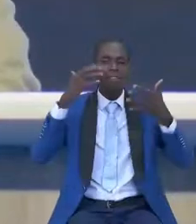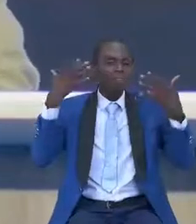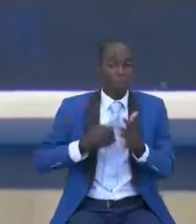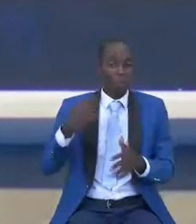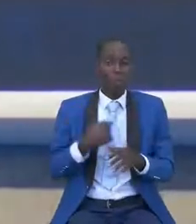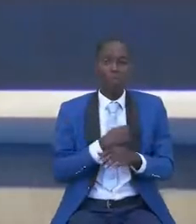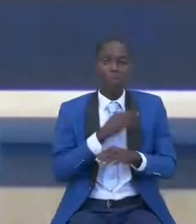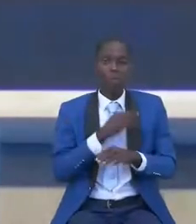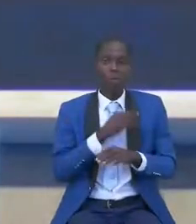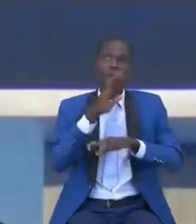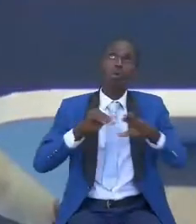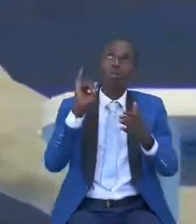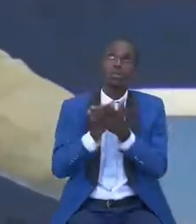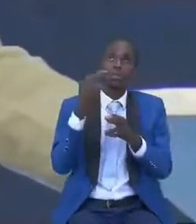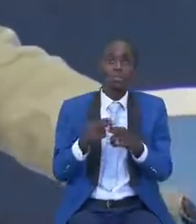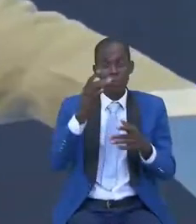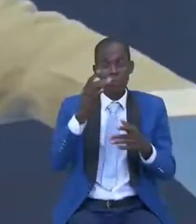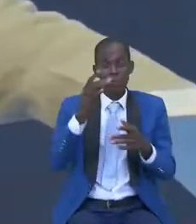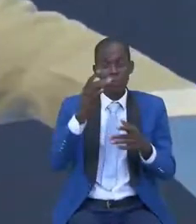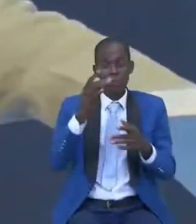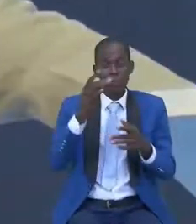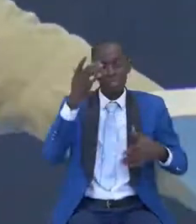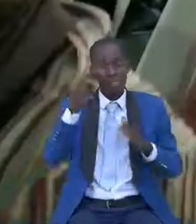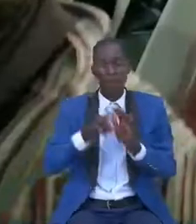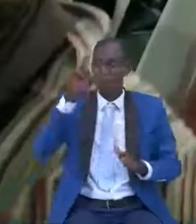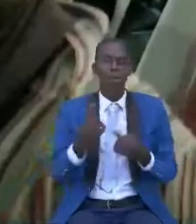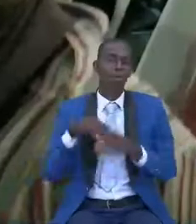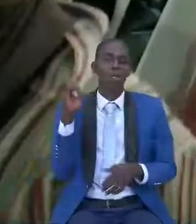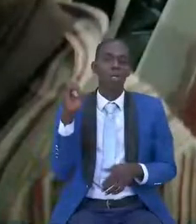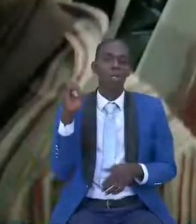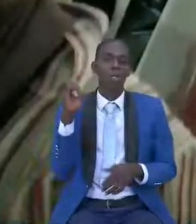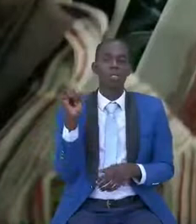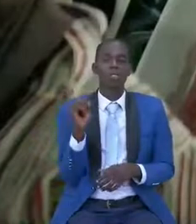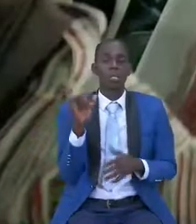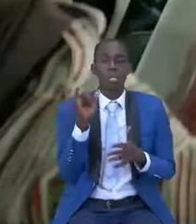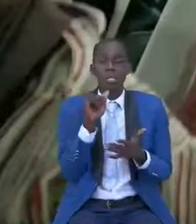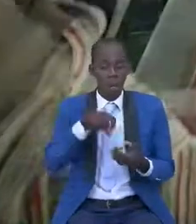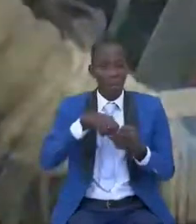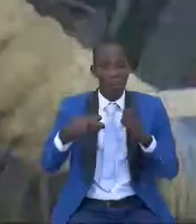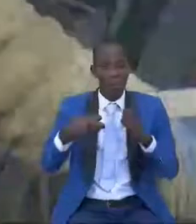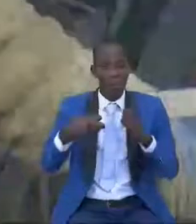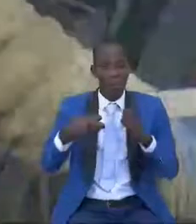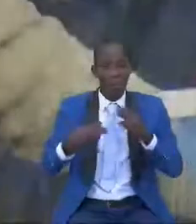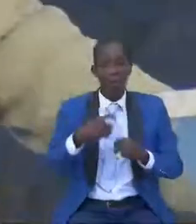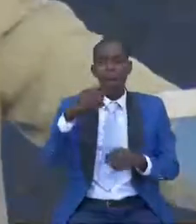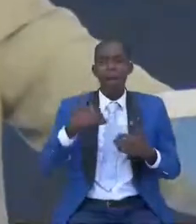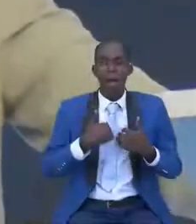accompli. Vous savez, une fois que nous mentionnons ce nom, cette maladie doit